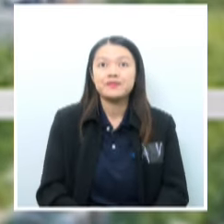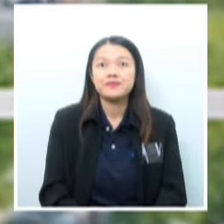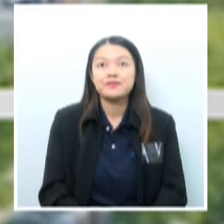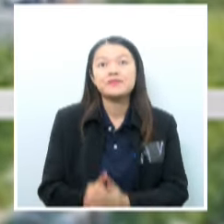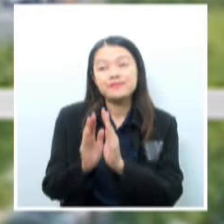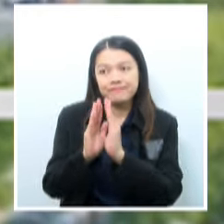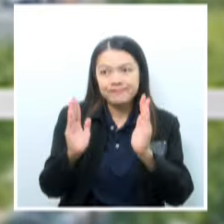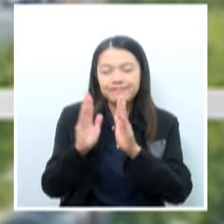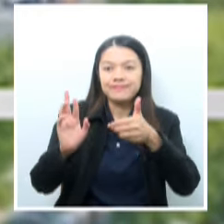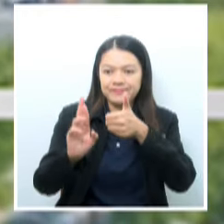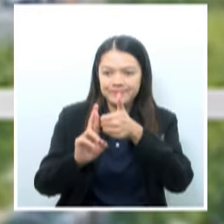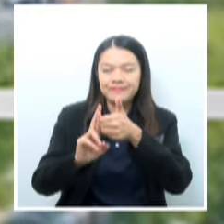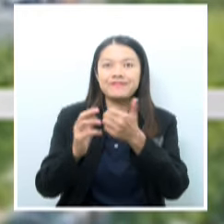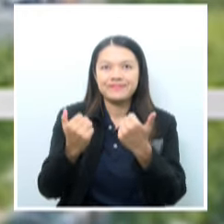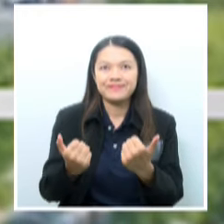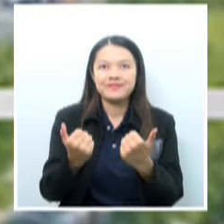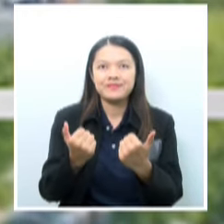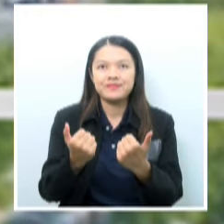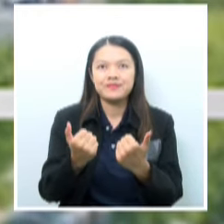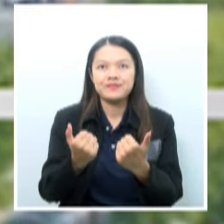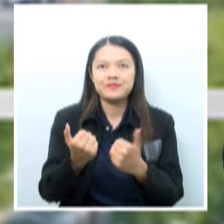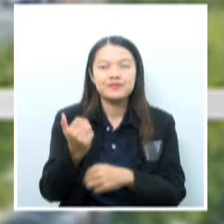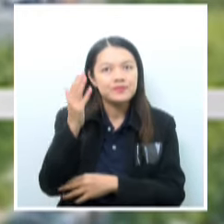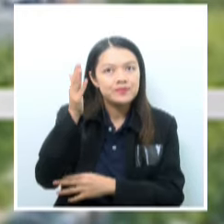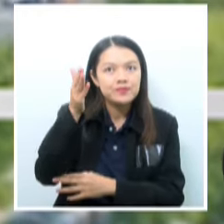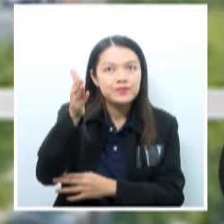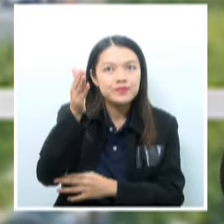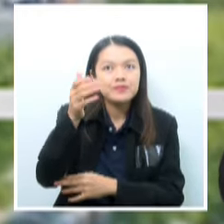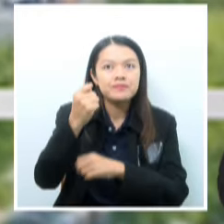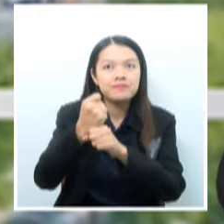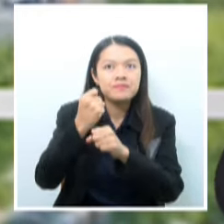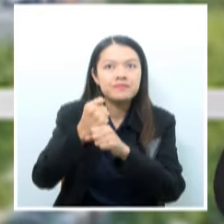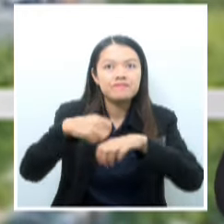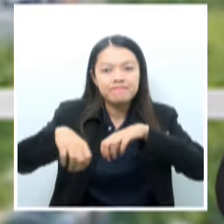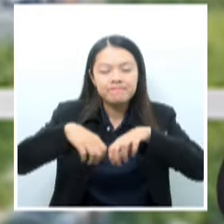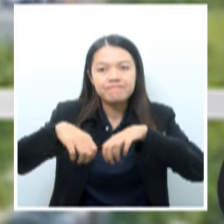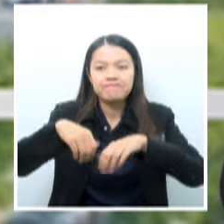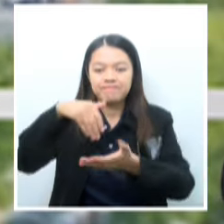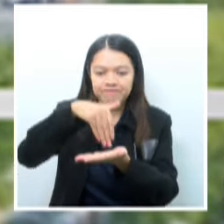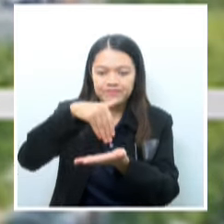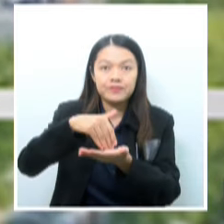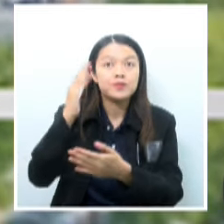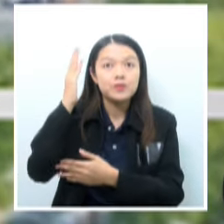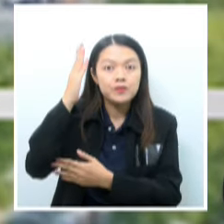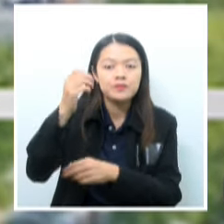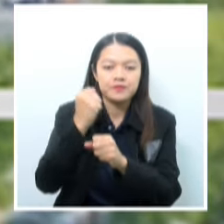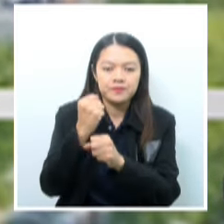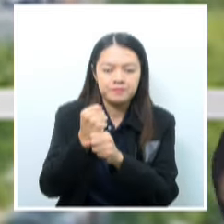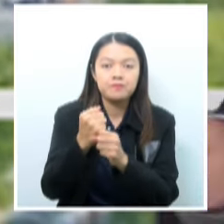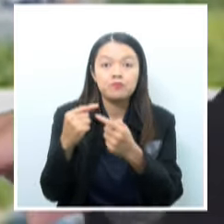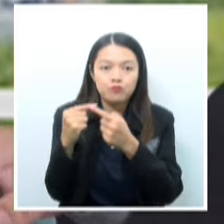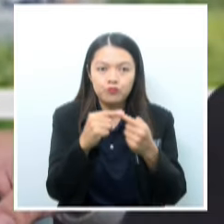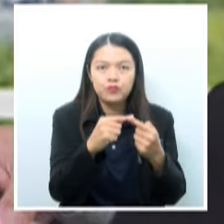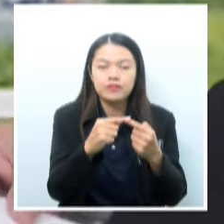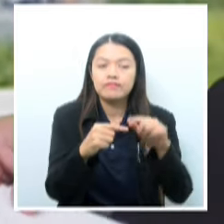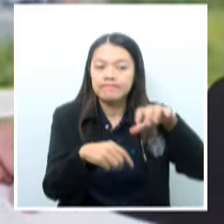อบพระคุณท่านรองในช่วงนี้นะคะแล้วจากการต่อยอดจากการขับเคลื่อนในส่วนกลางนะคะส่วนต่อไปที่จะต้องดำเนินการขับเคลื่อนก็คือในระดับ